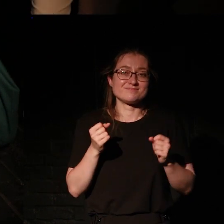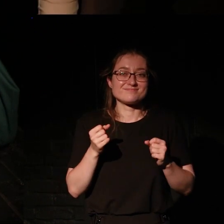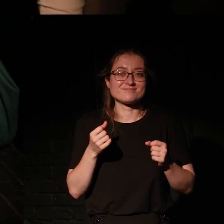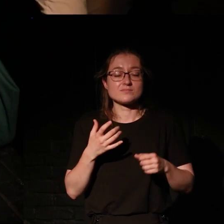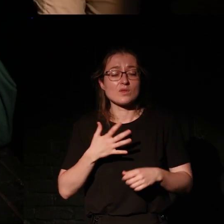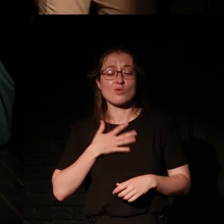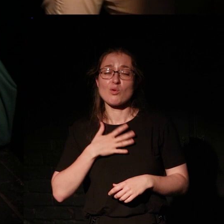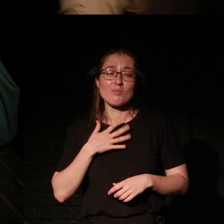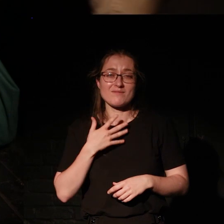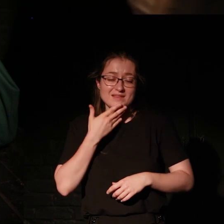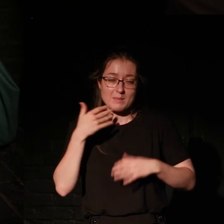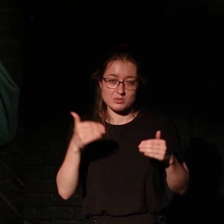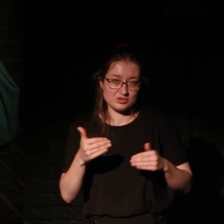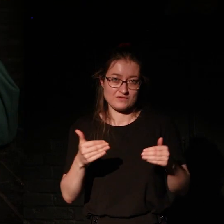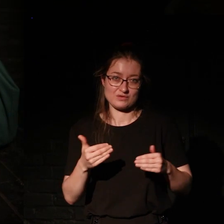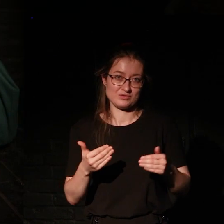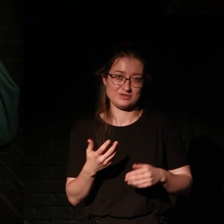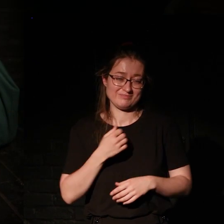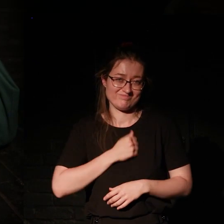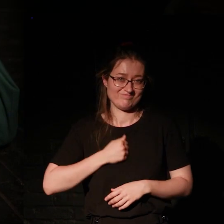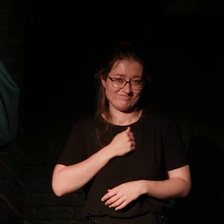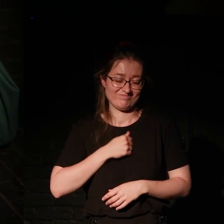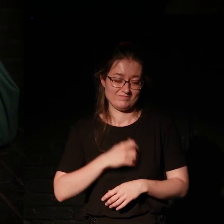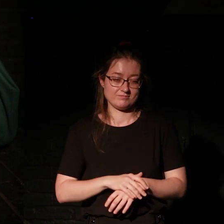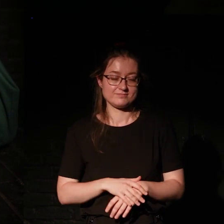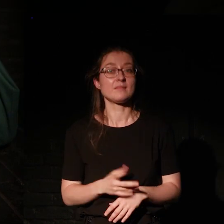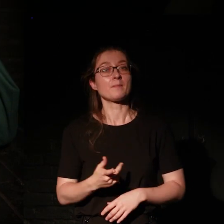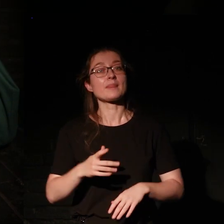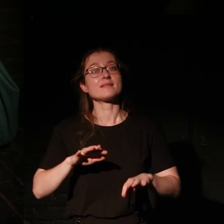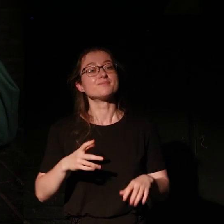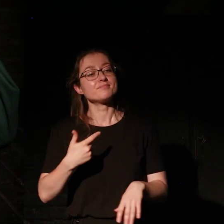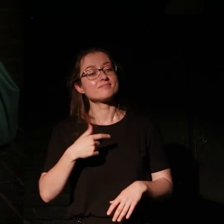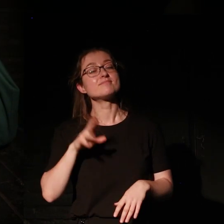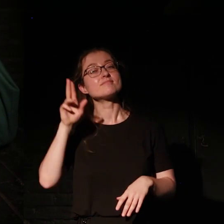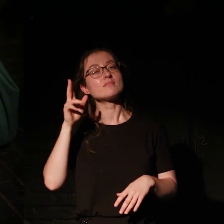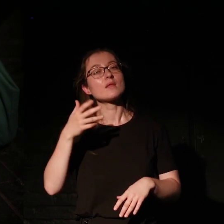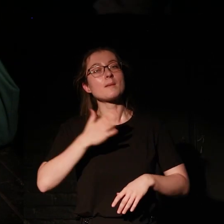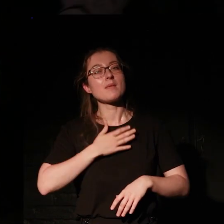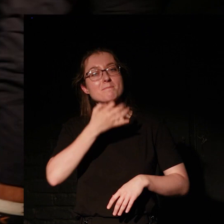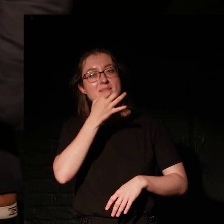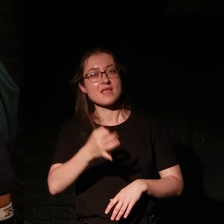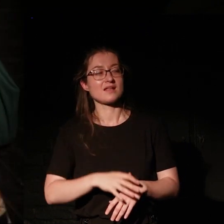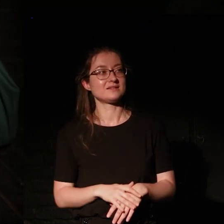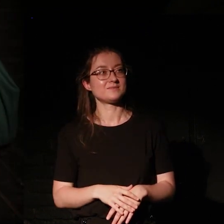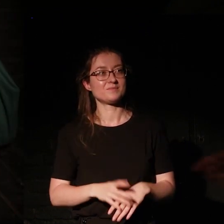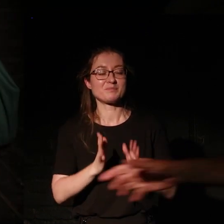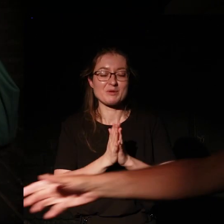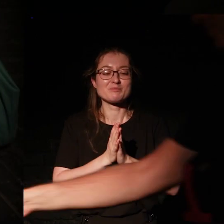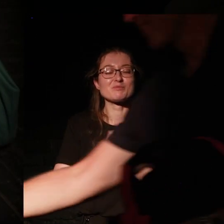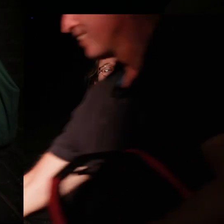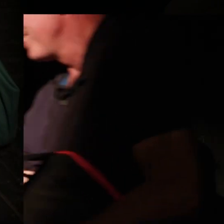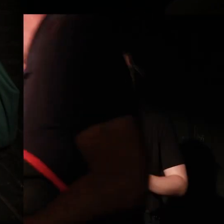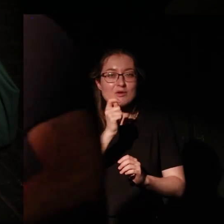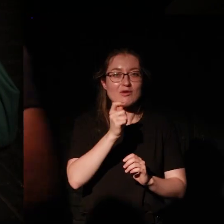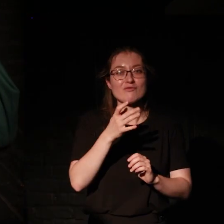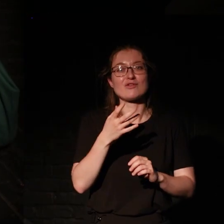nie ma. Przykro mi bardzo. Słucham. Bo ja mam pytanie. To proszę o mikrofon, żeby usłyszeli też Pana ci wszyscy, którzy potem